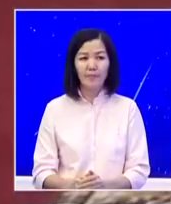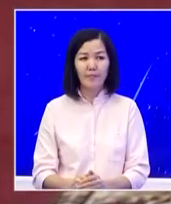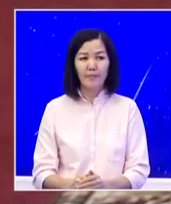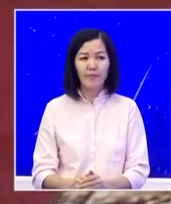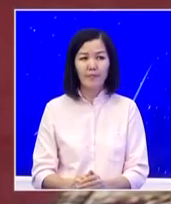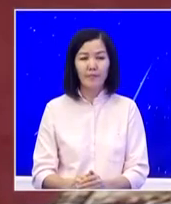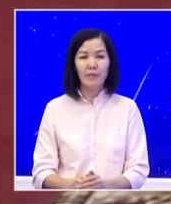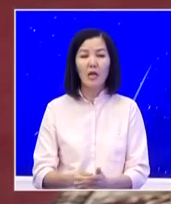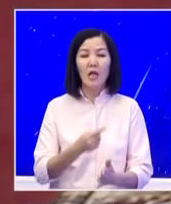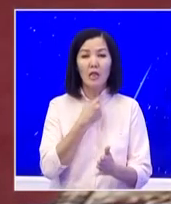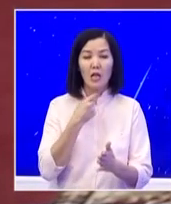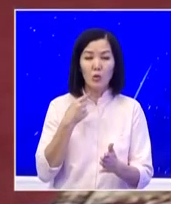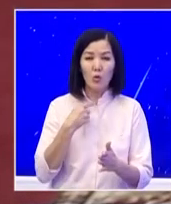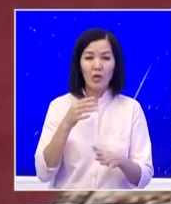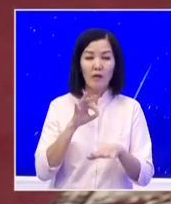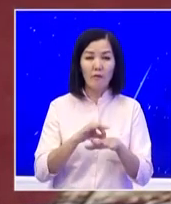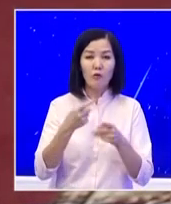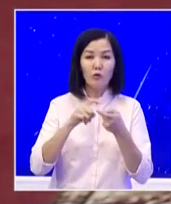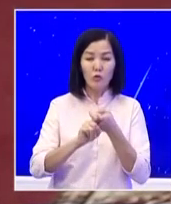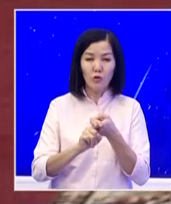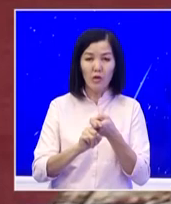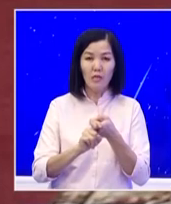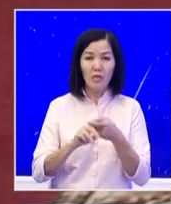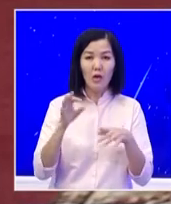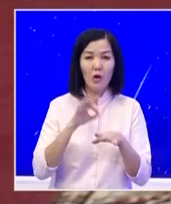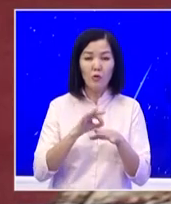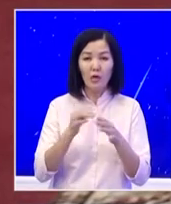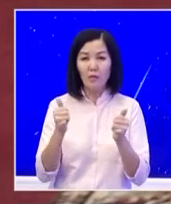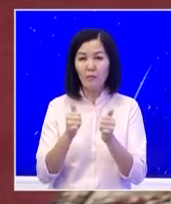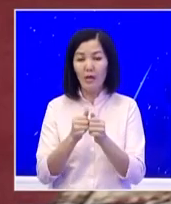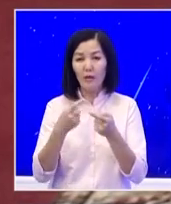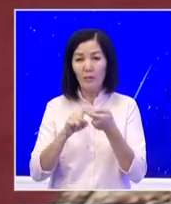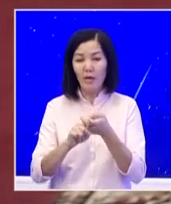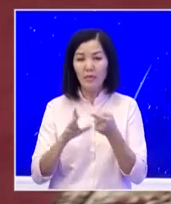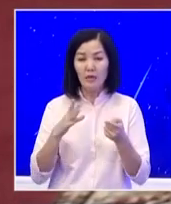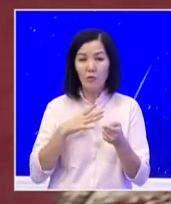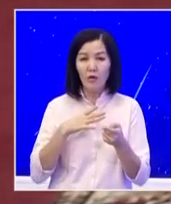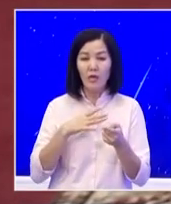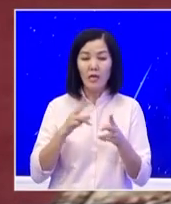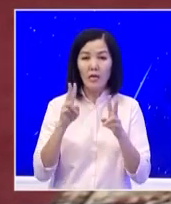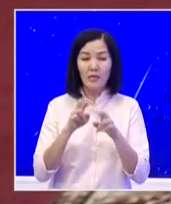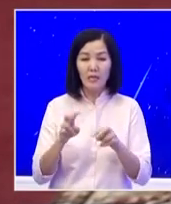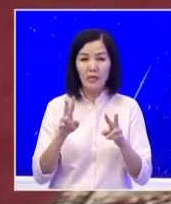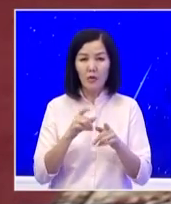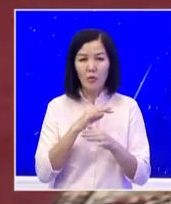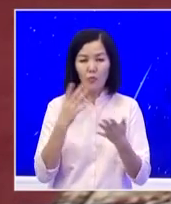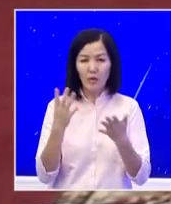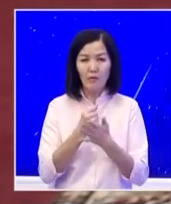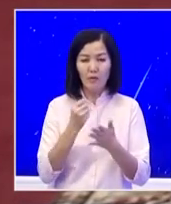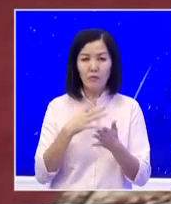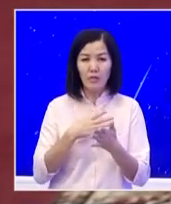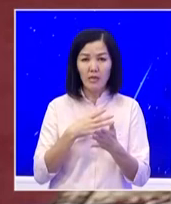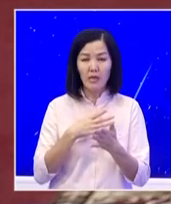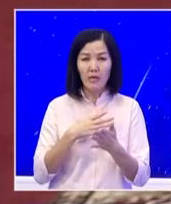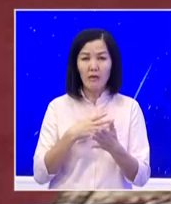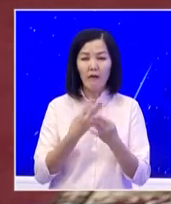шоу. Талдықорғанда вирус жұқтырғандардың көбісі ауырғандармен қатынаста болғандар. Скрининг арқылы солардан көп табылып жатыр. Және